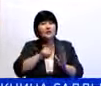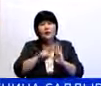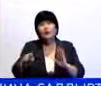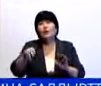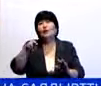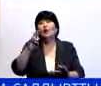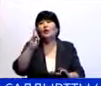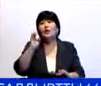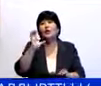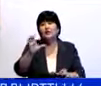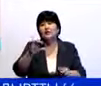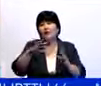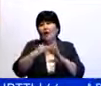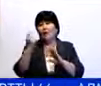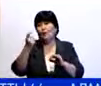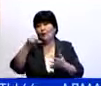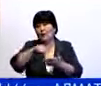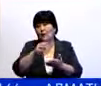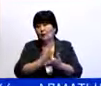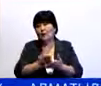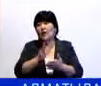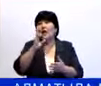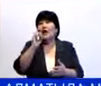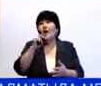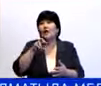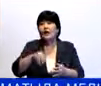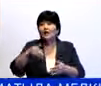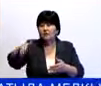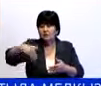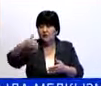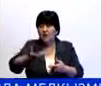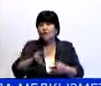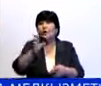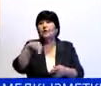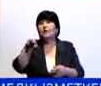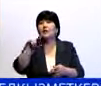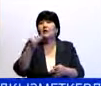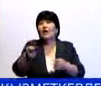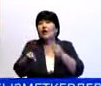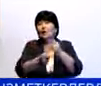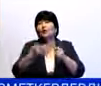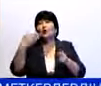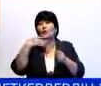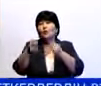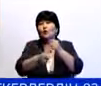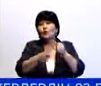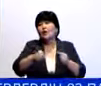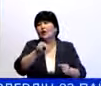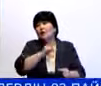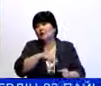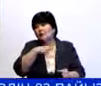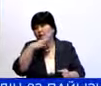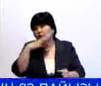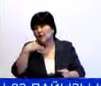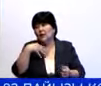Тонкөз қалқозында болдық, канал шаптық. Бидай ордық, күріш ордық, істеме келміш